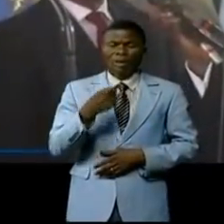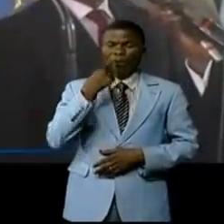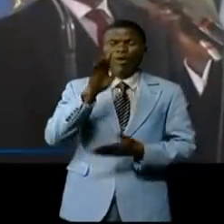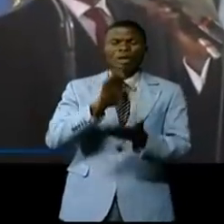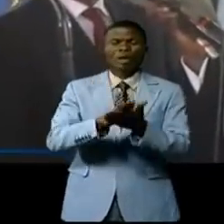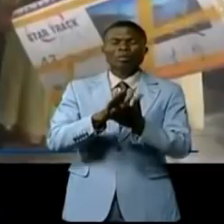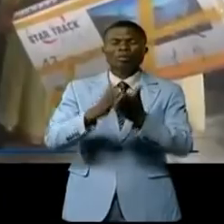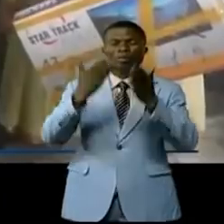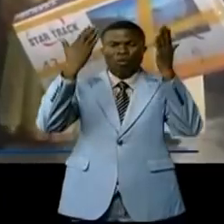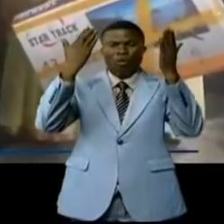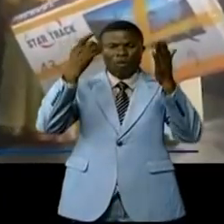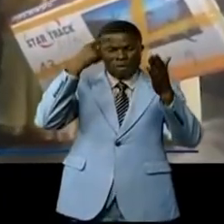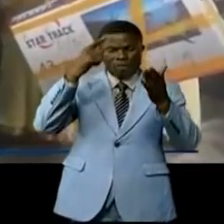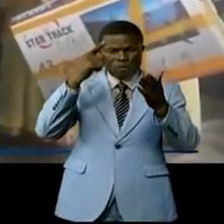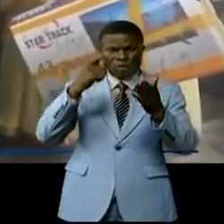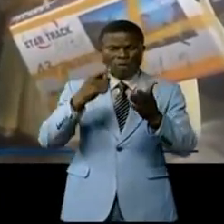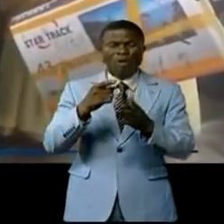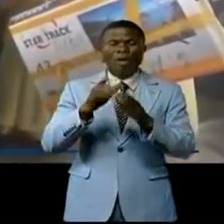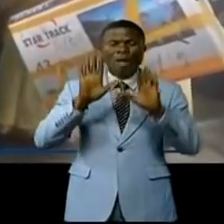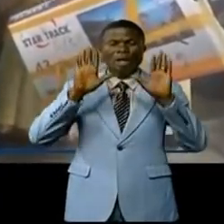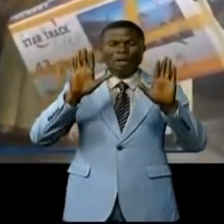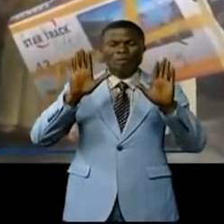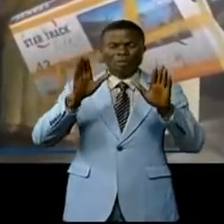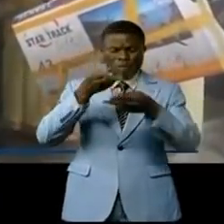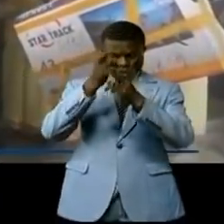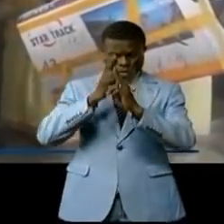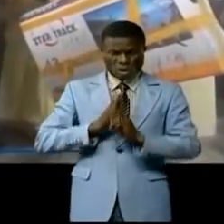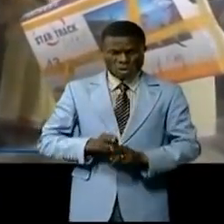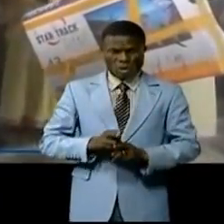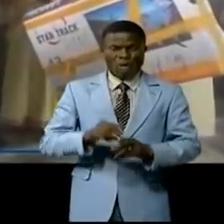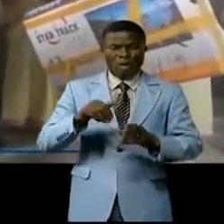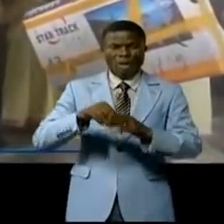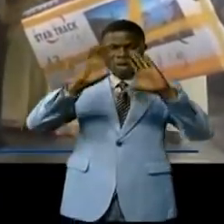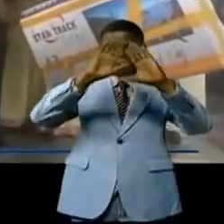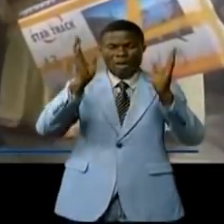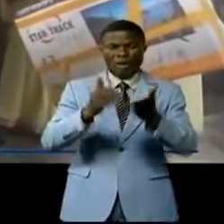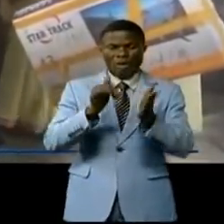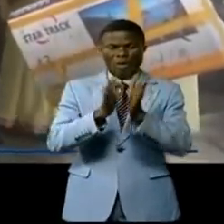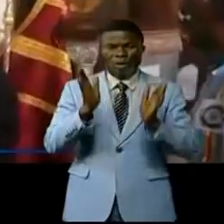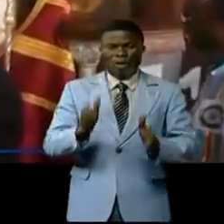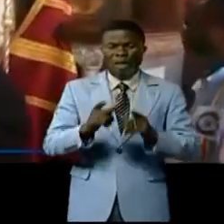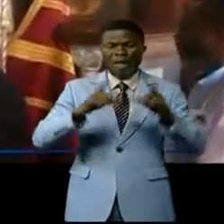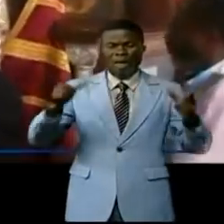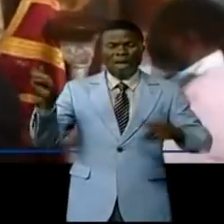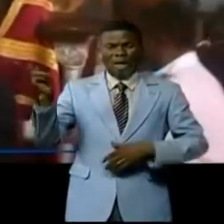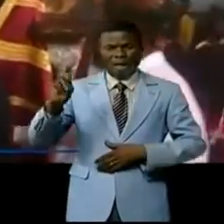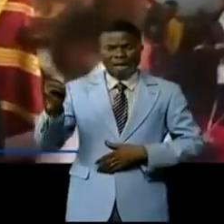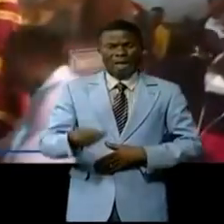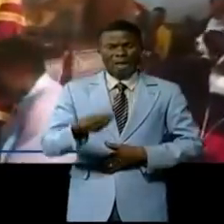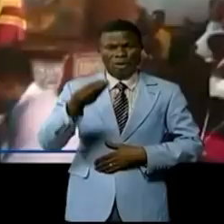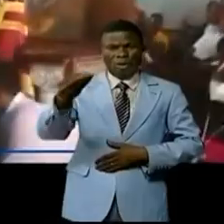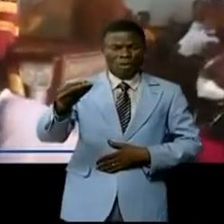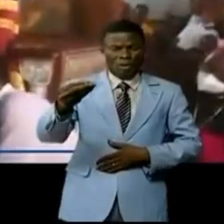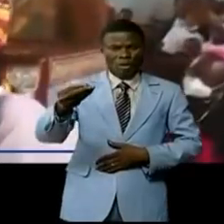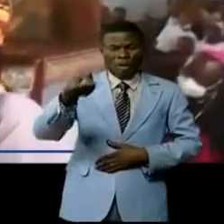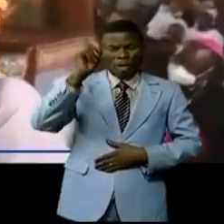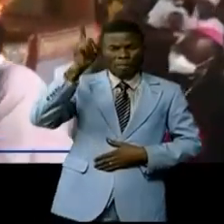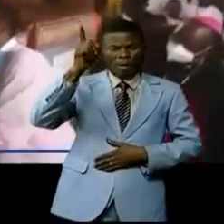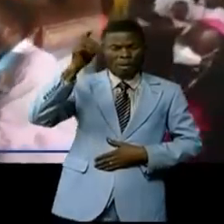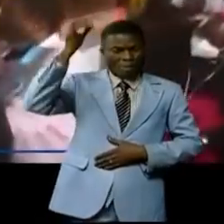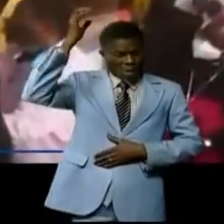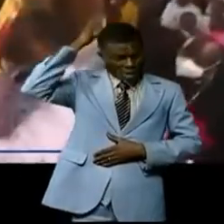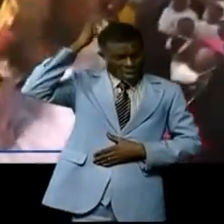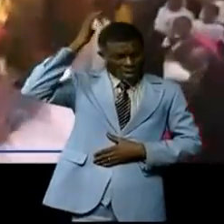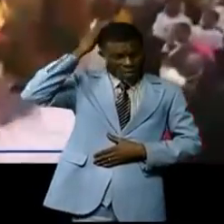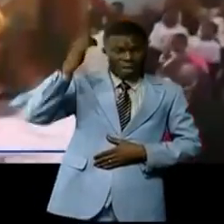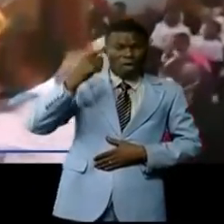Dieu pour la magnificence de cet honneur fait à la communauté chrétienne du Grand Kasaï en lui donnant son tout premier